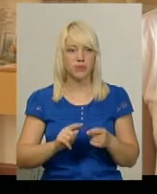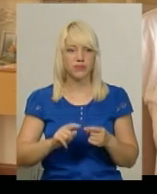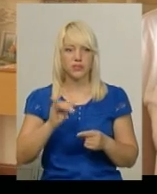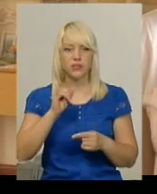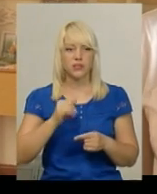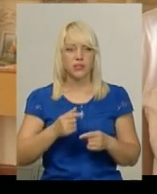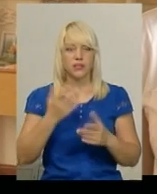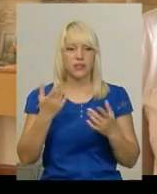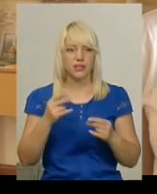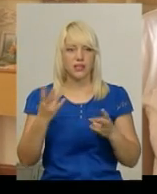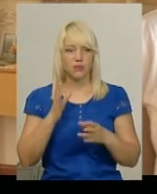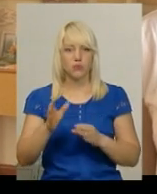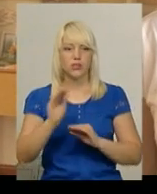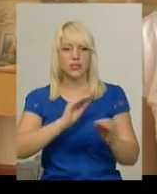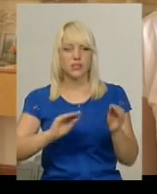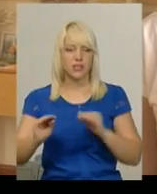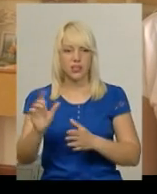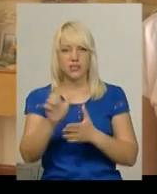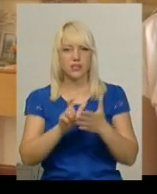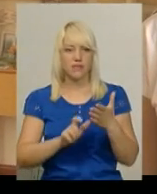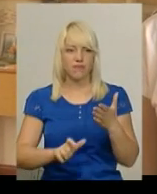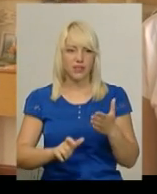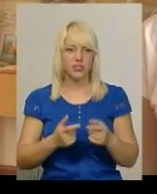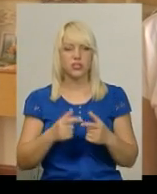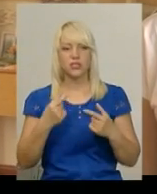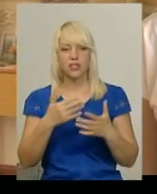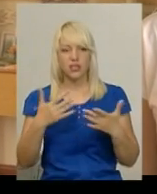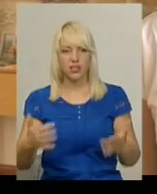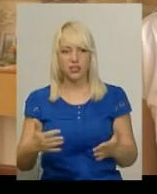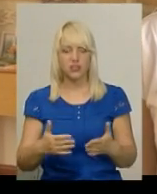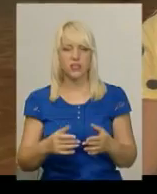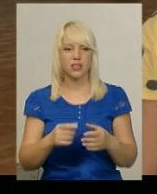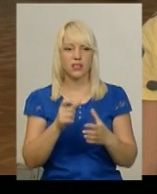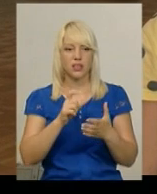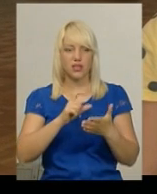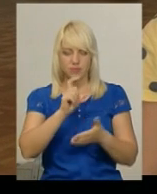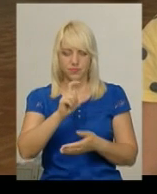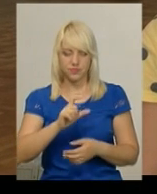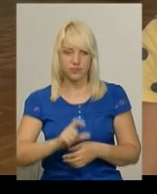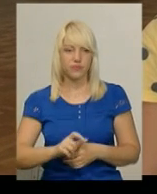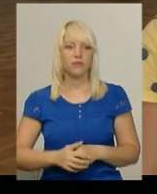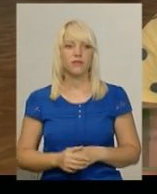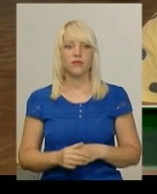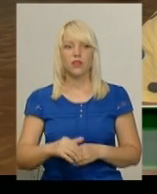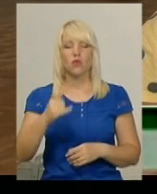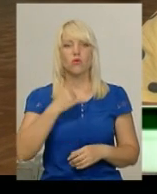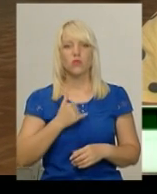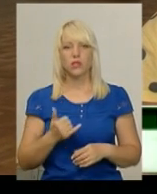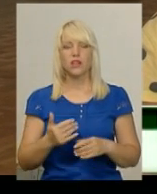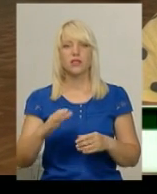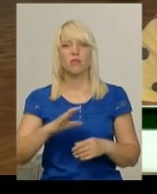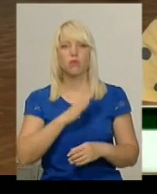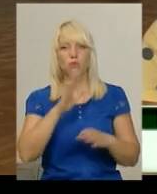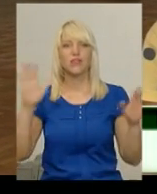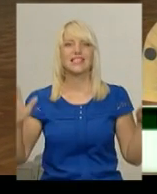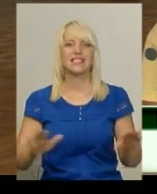скласти вірш, який з різних шматочків строф. У нас був співочий конкурс,